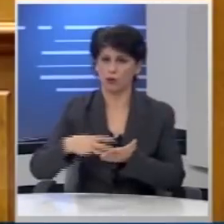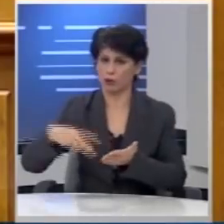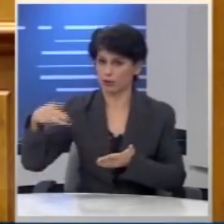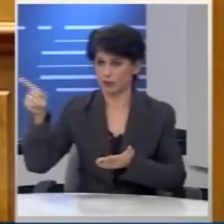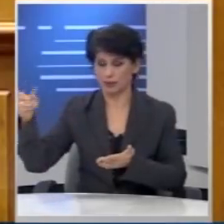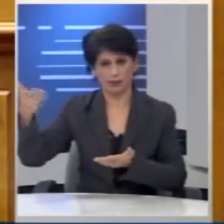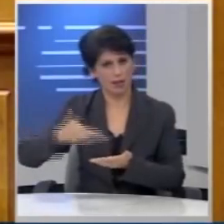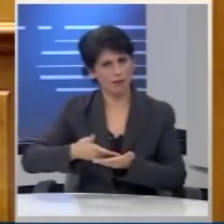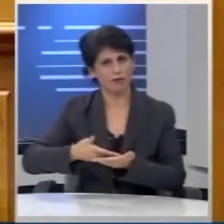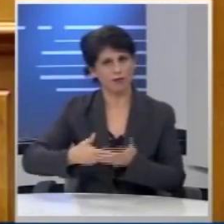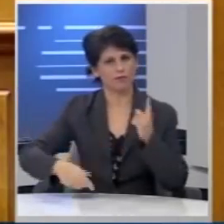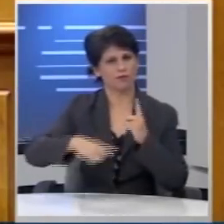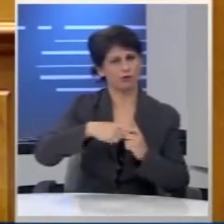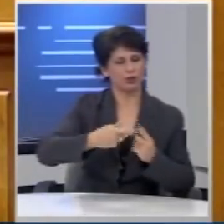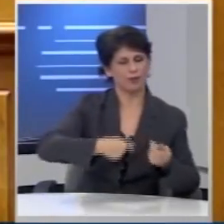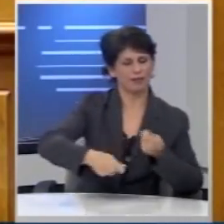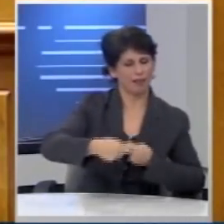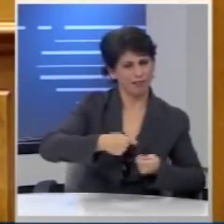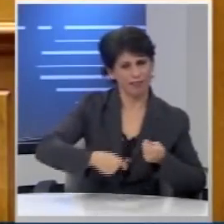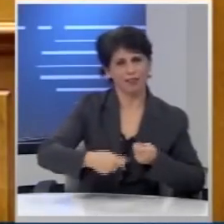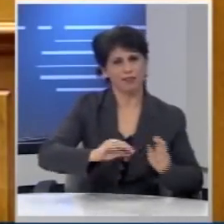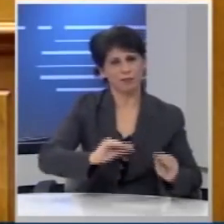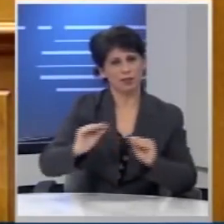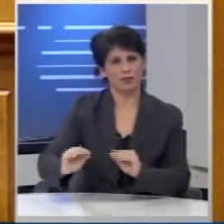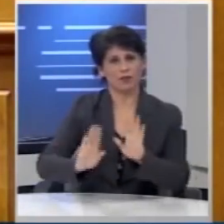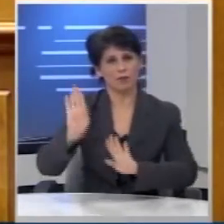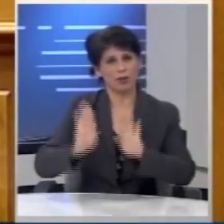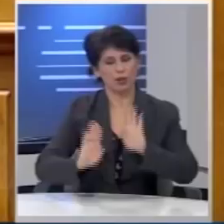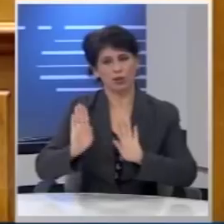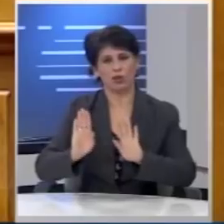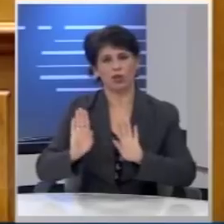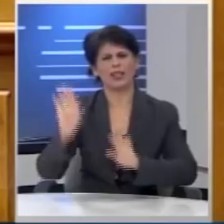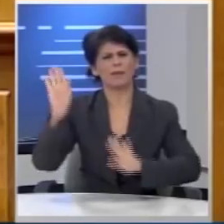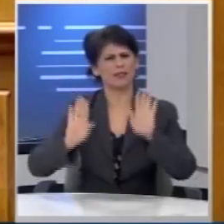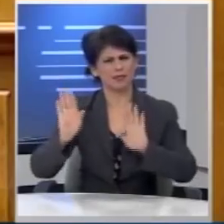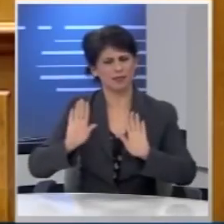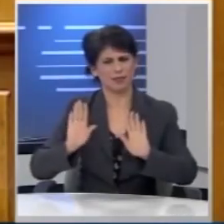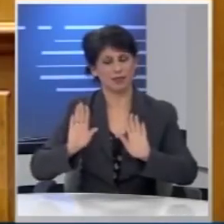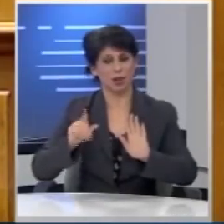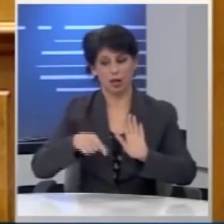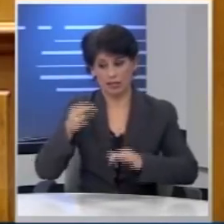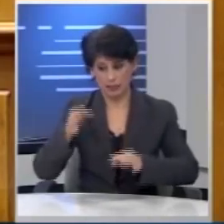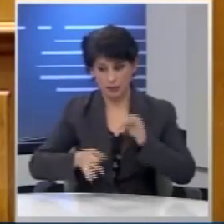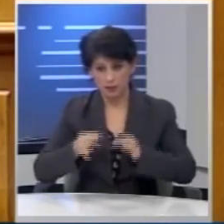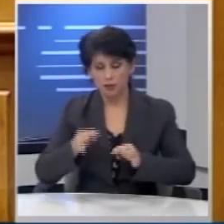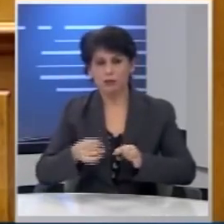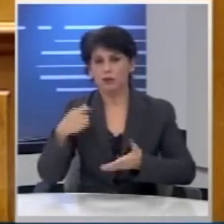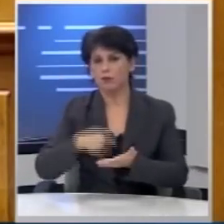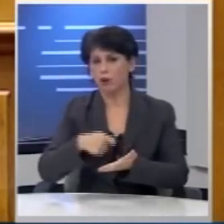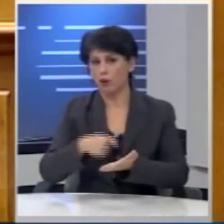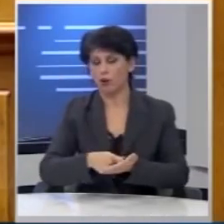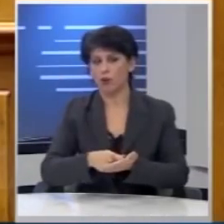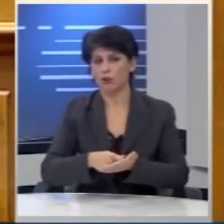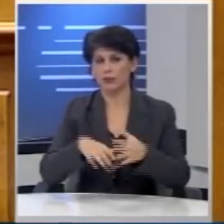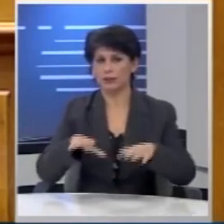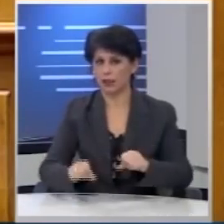ήταν αυτός που έφερε την προνομιακή μεταχείριση της μεταβίβασης των μετοχών του χρηματιστηρίου. Η δε συζήτηση για τη